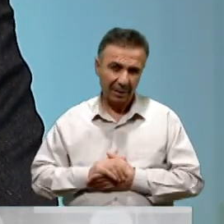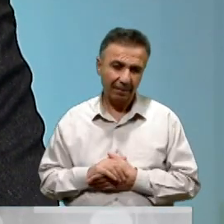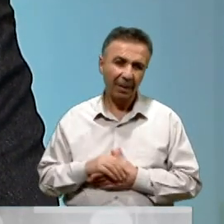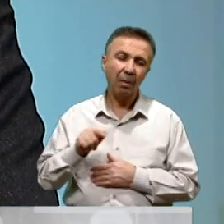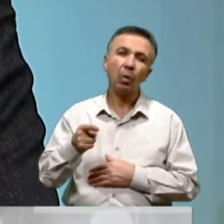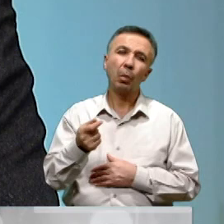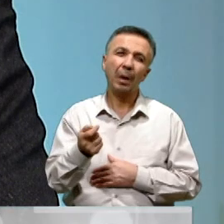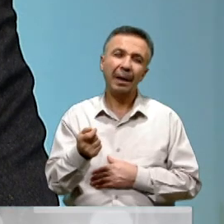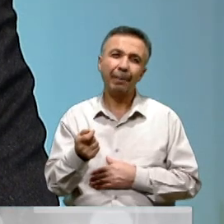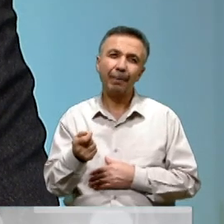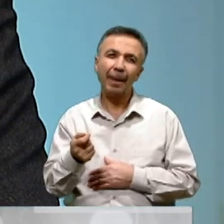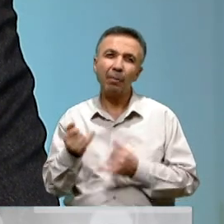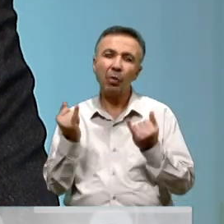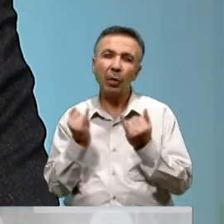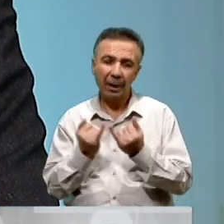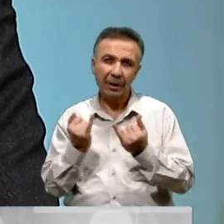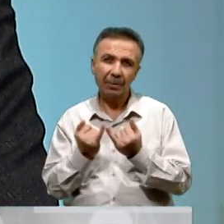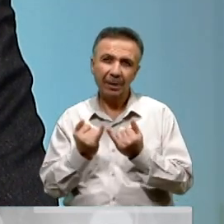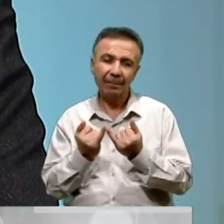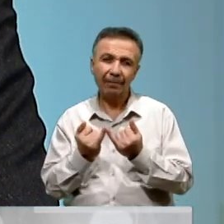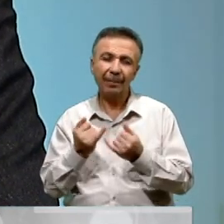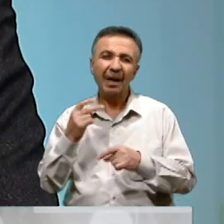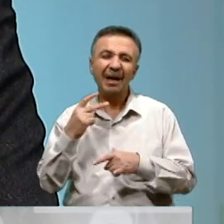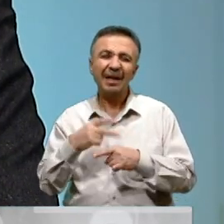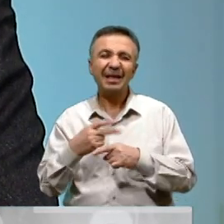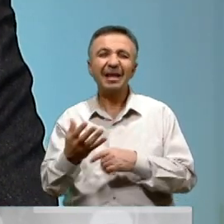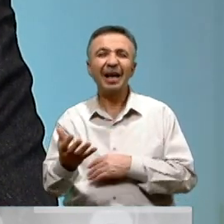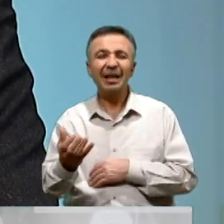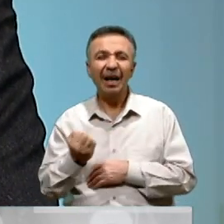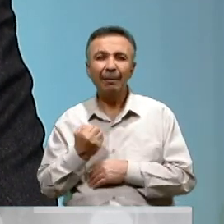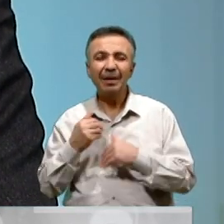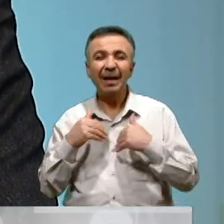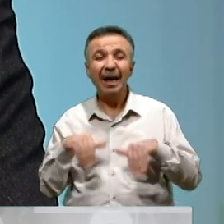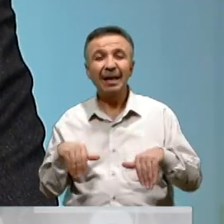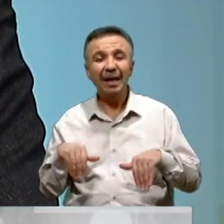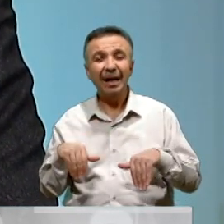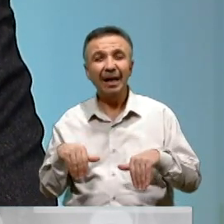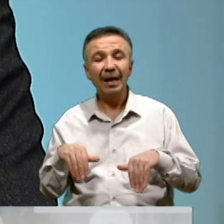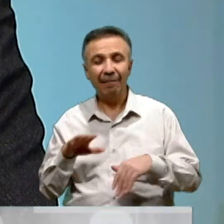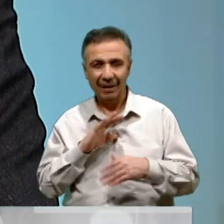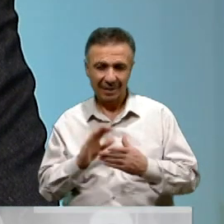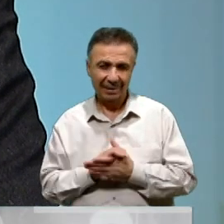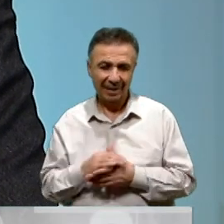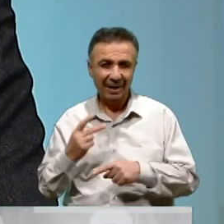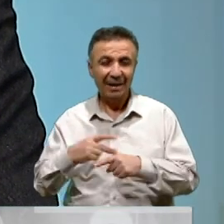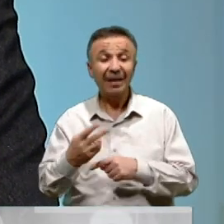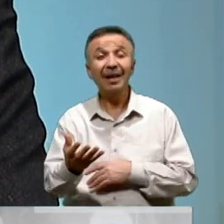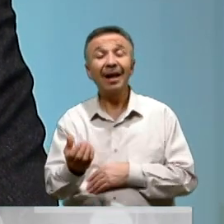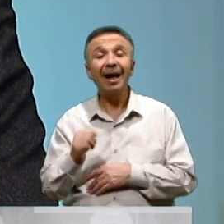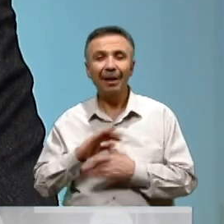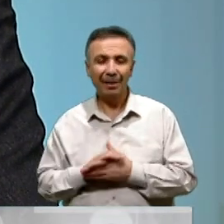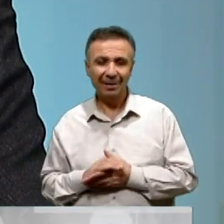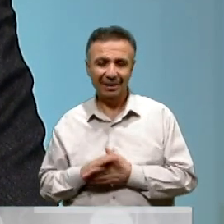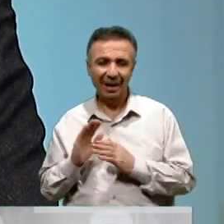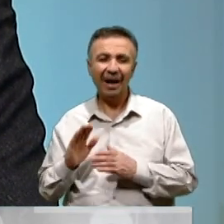bu para bu kardeşimizin zekat almasına engeldir. Zekat alamaz. Ama